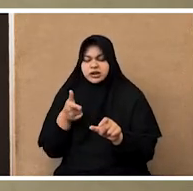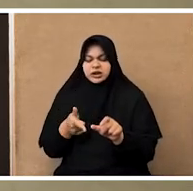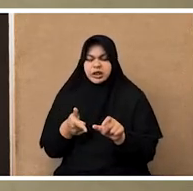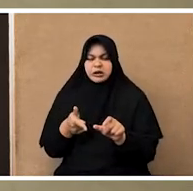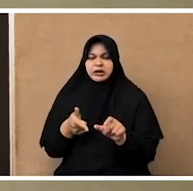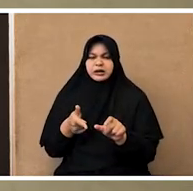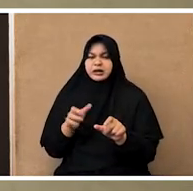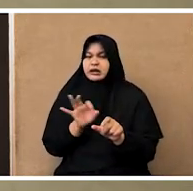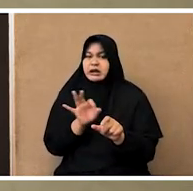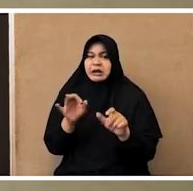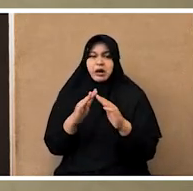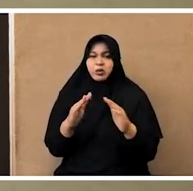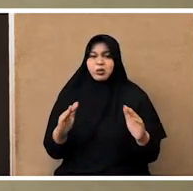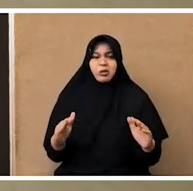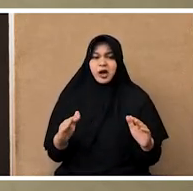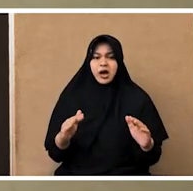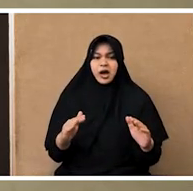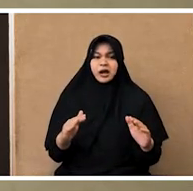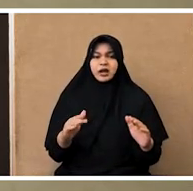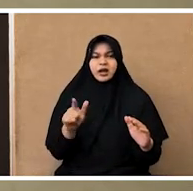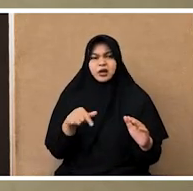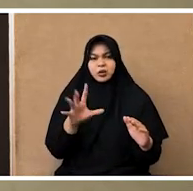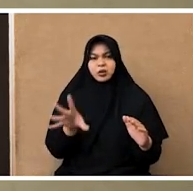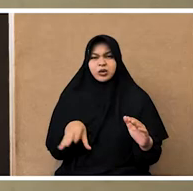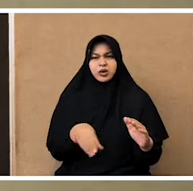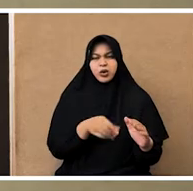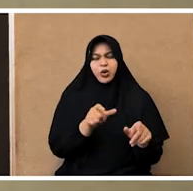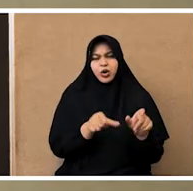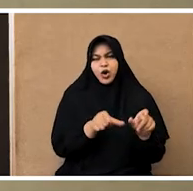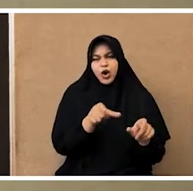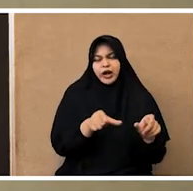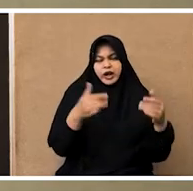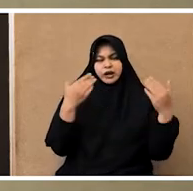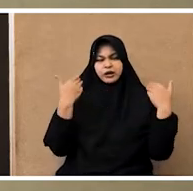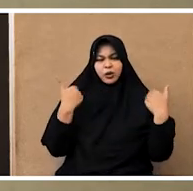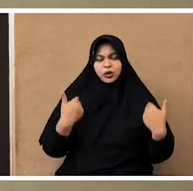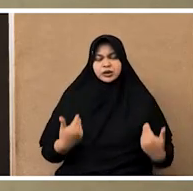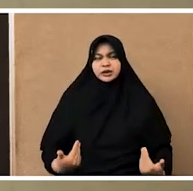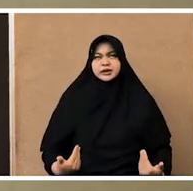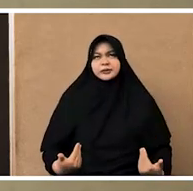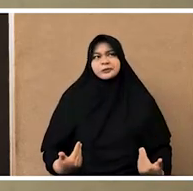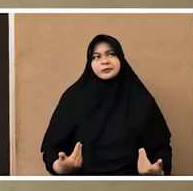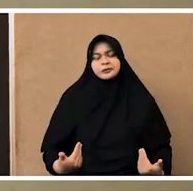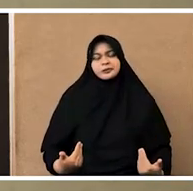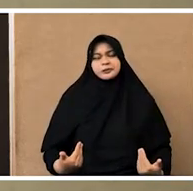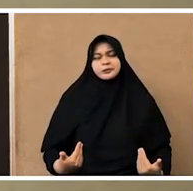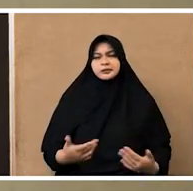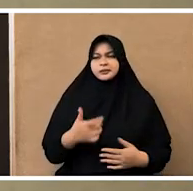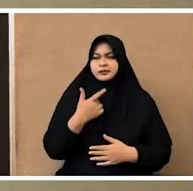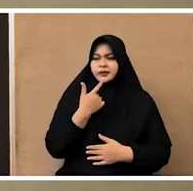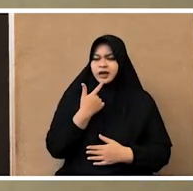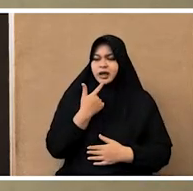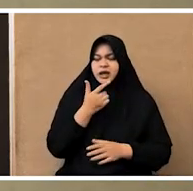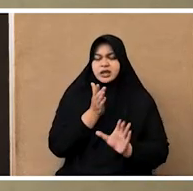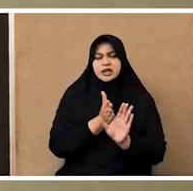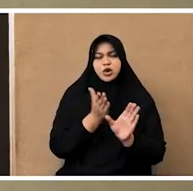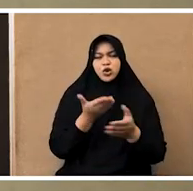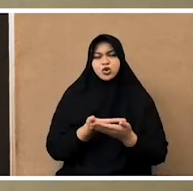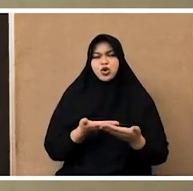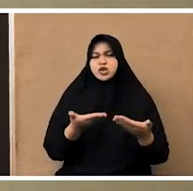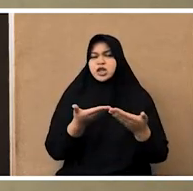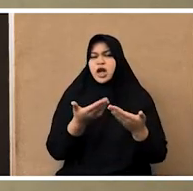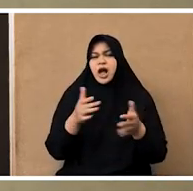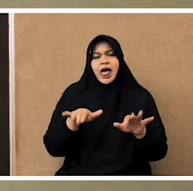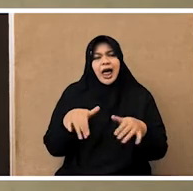Sebagian ada sebagian adalah orang-orang yang dengan kondisi apa orang-orang dengan psikososial atau